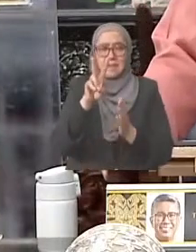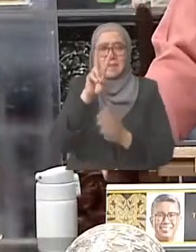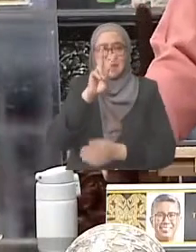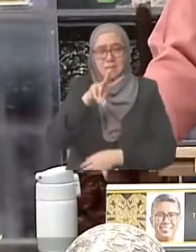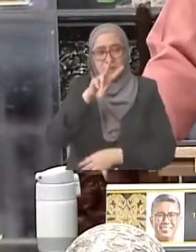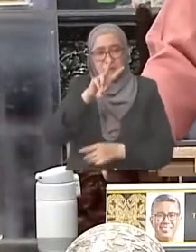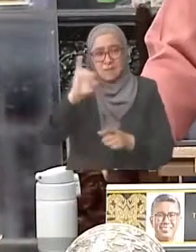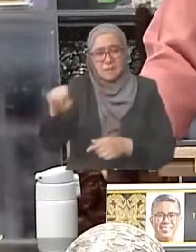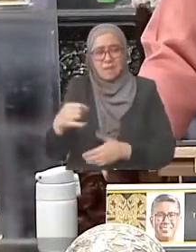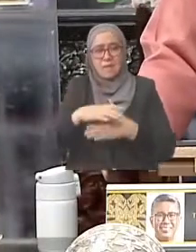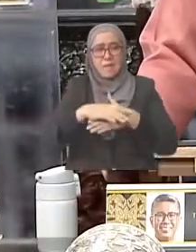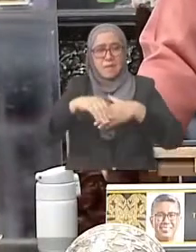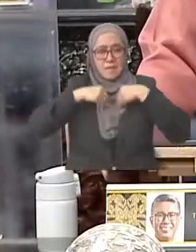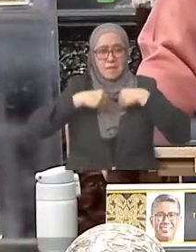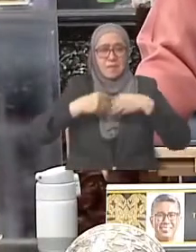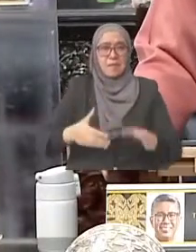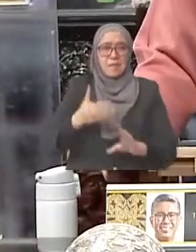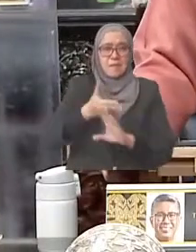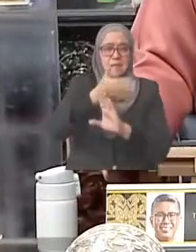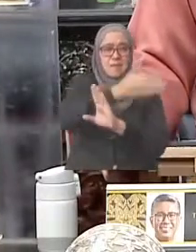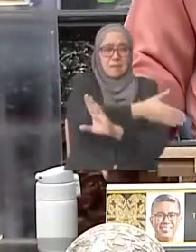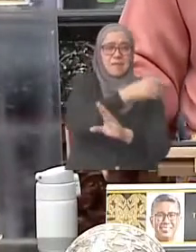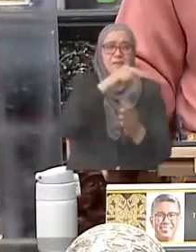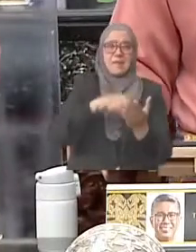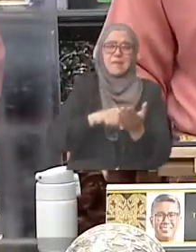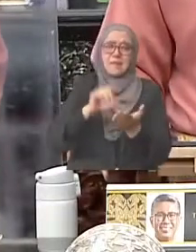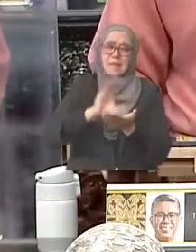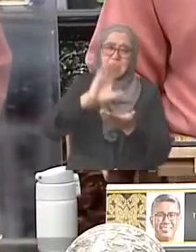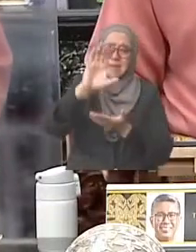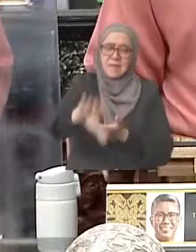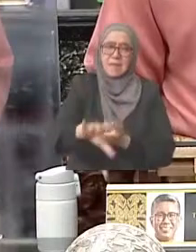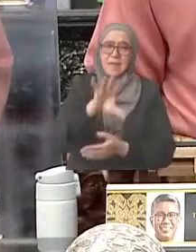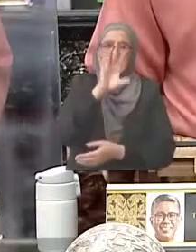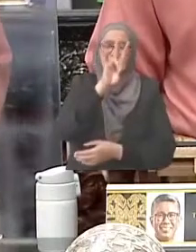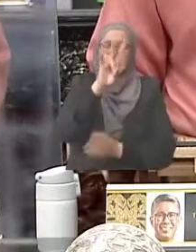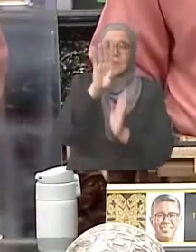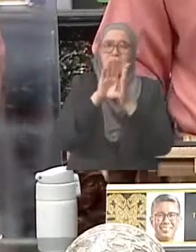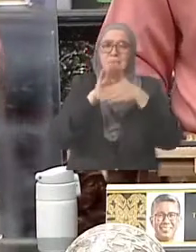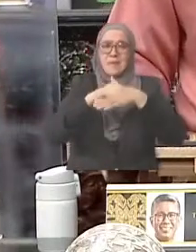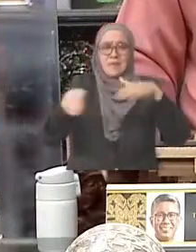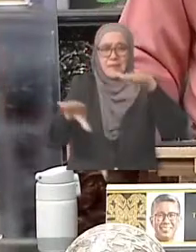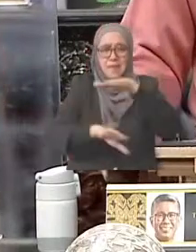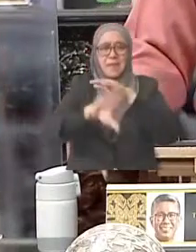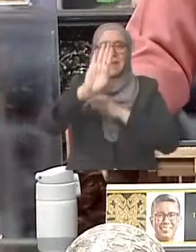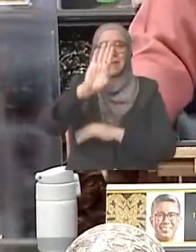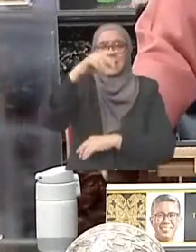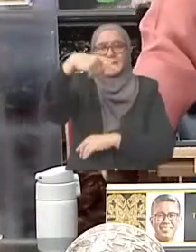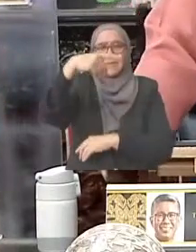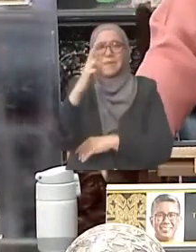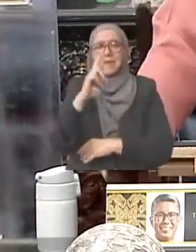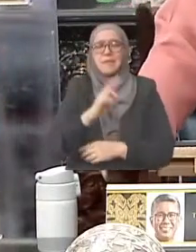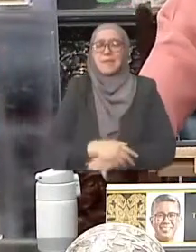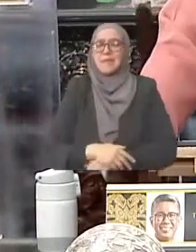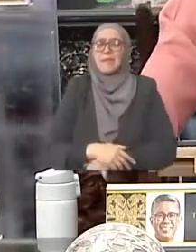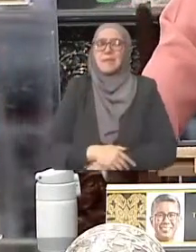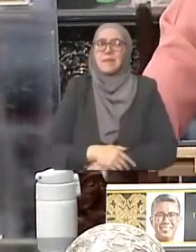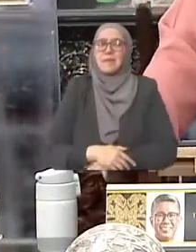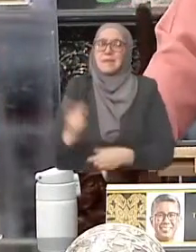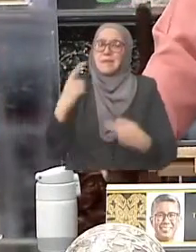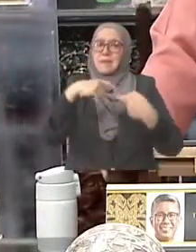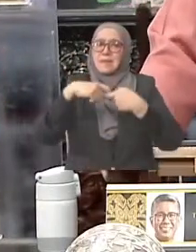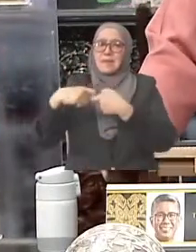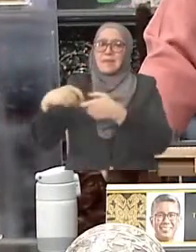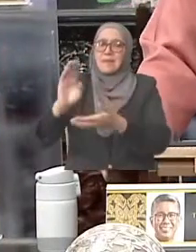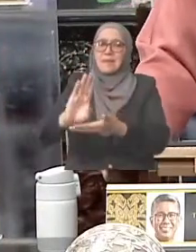8,6 juta penerima dengan peruntukan 7 bisa Ringgit di bawah Hai selanjutnya berhubung bantuan yang disalurkan